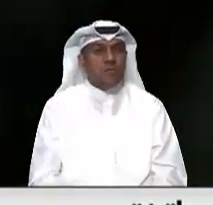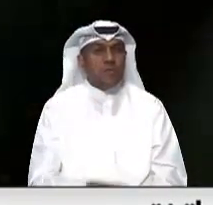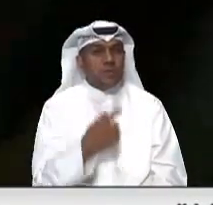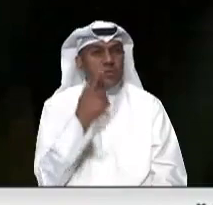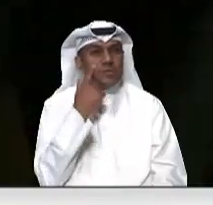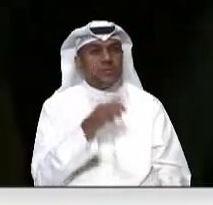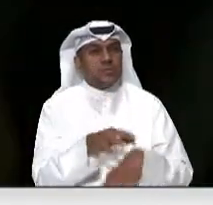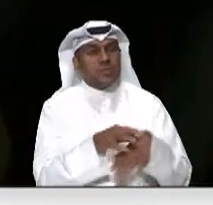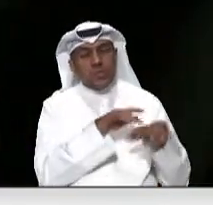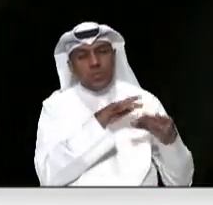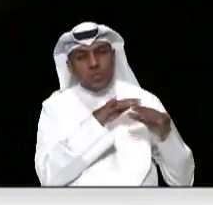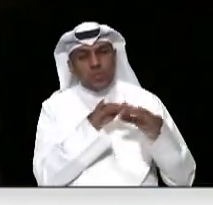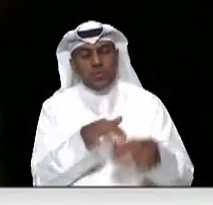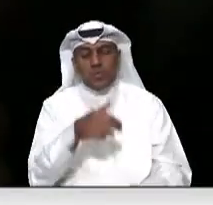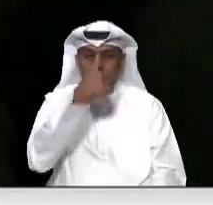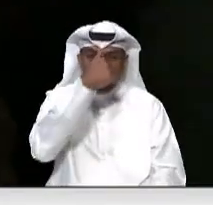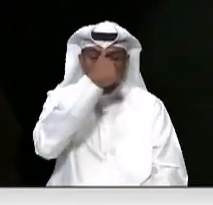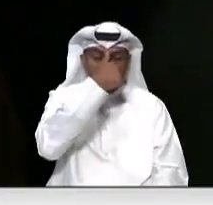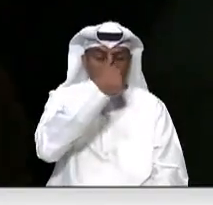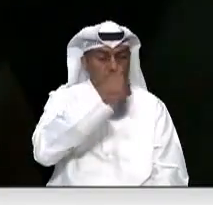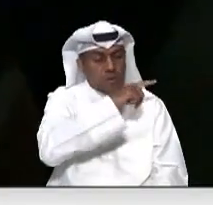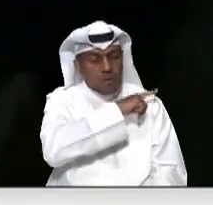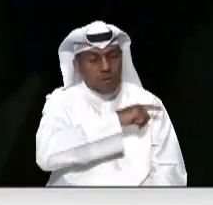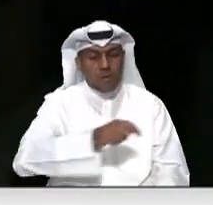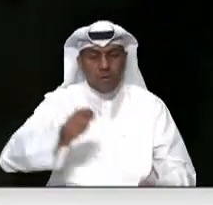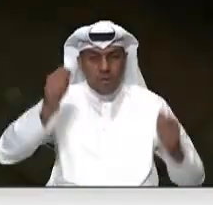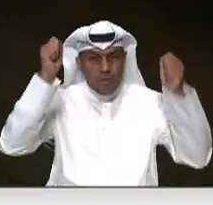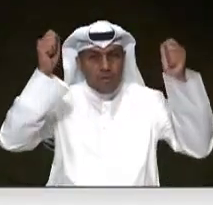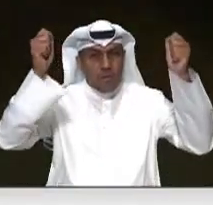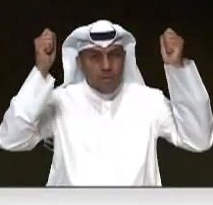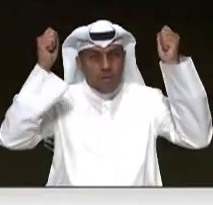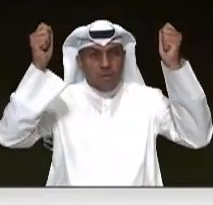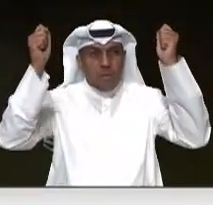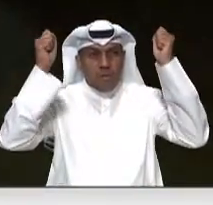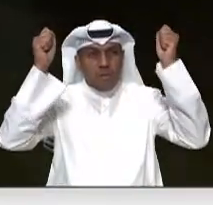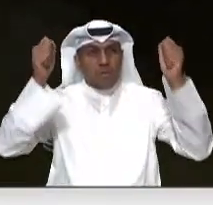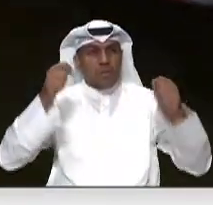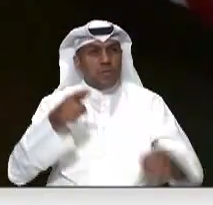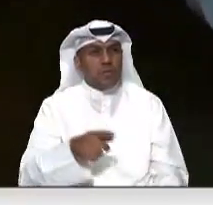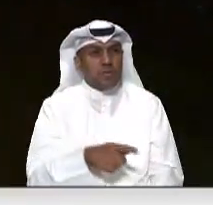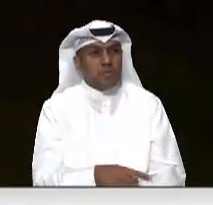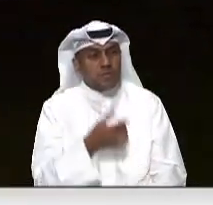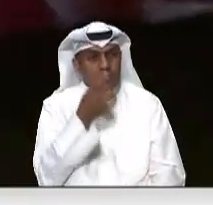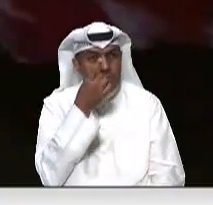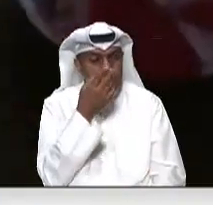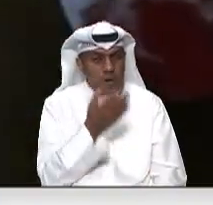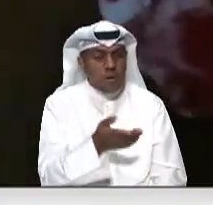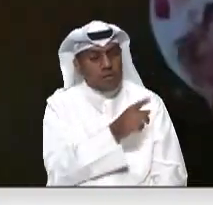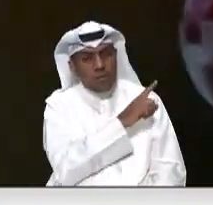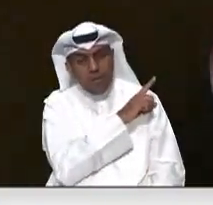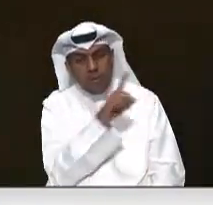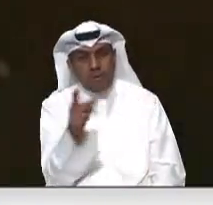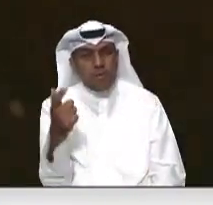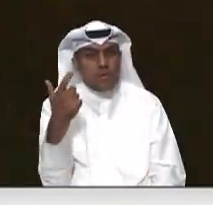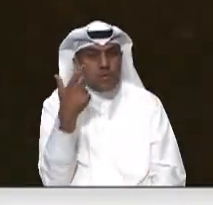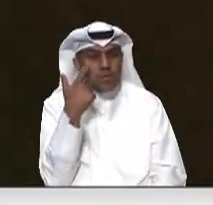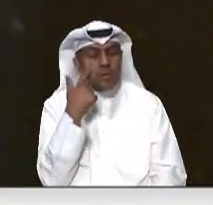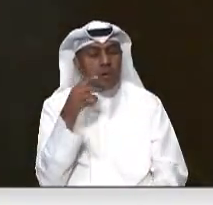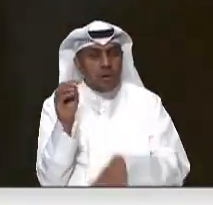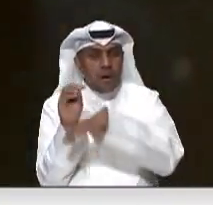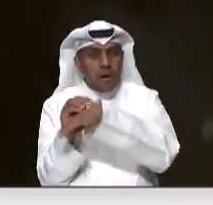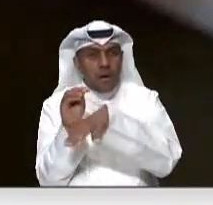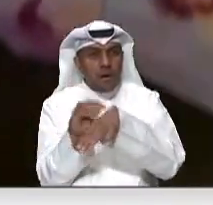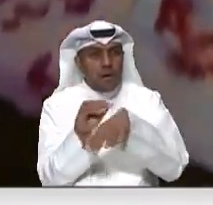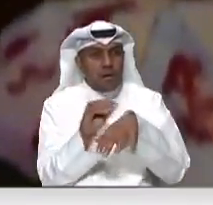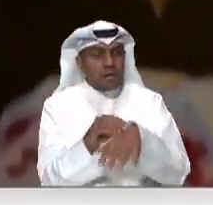جاكرتا منددين بالعدوان الإسرائيلي، داعين إلى وقف إبادة الشعب الفلسطيني. معاناة أهل غزة